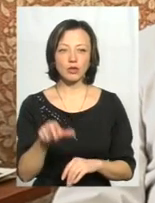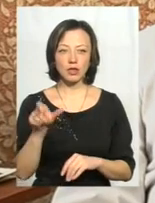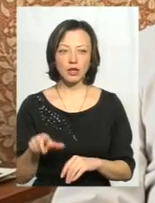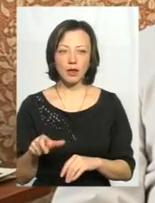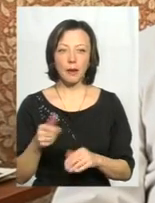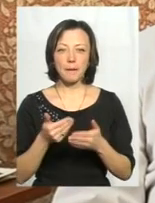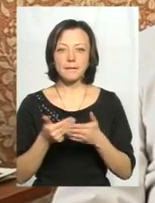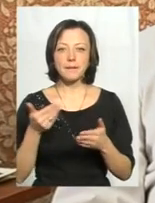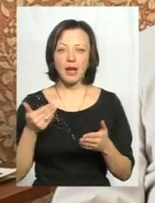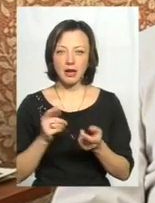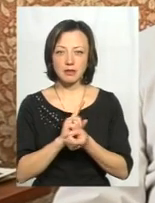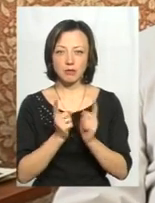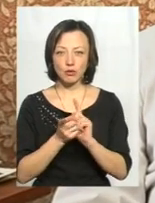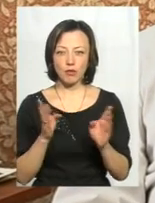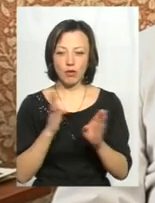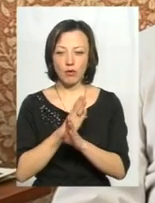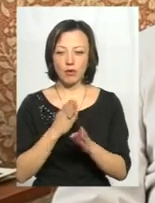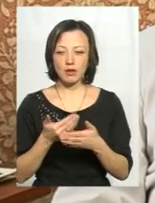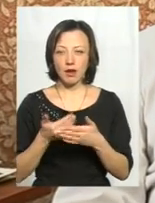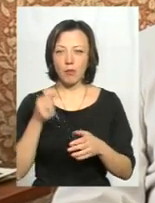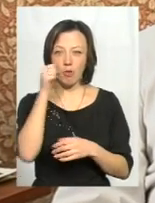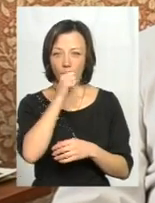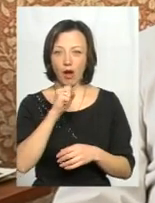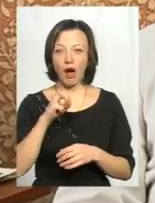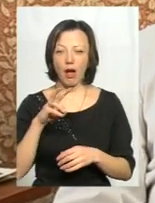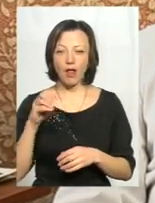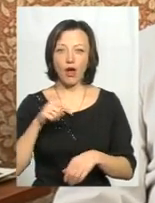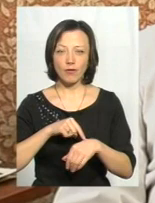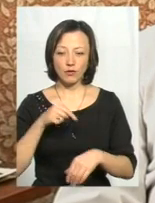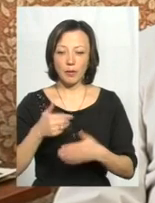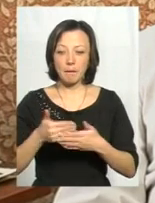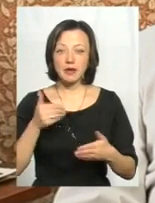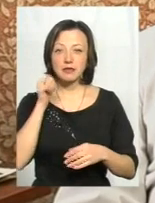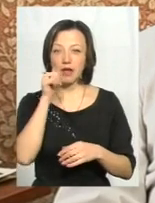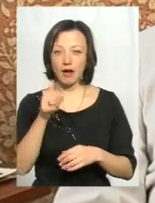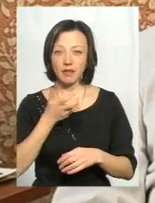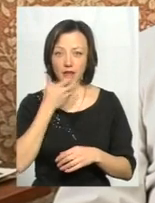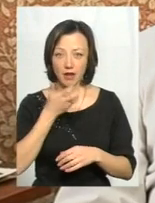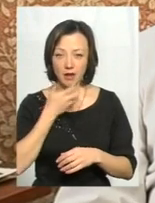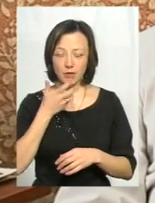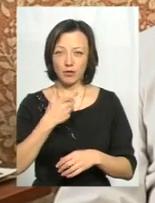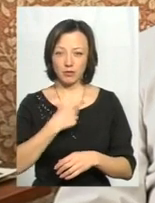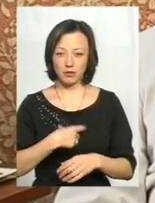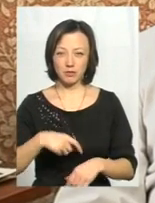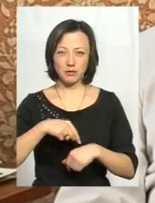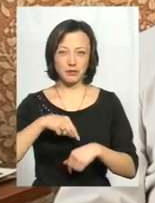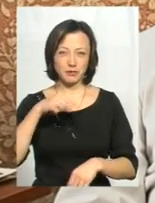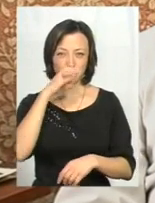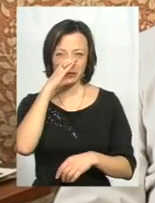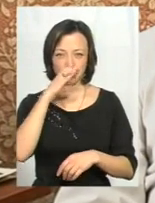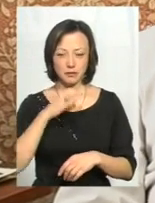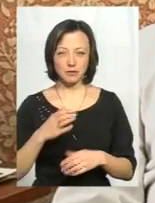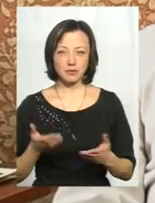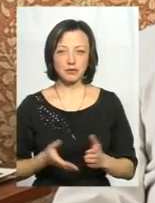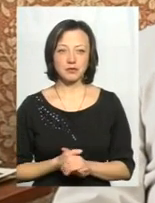ще перед зміною погоди, от ще ніби мороз, а вже перед тим, як от завтра стане таке, як зараз, плюс